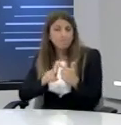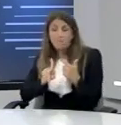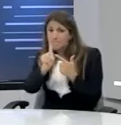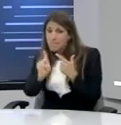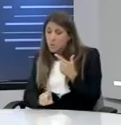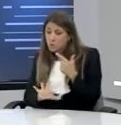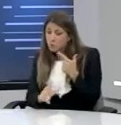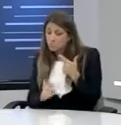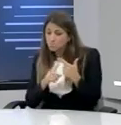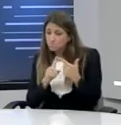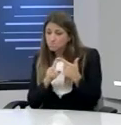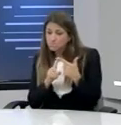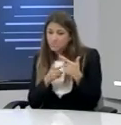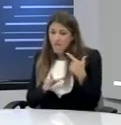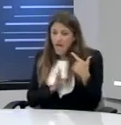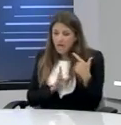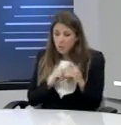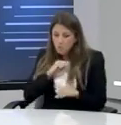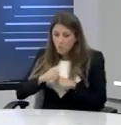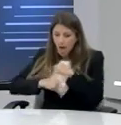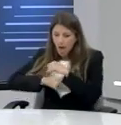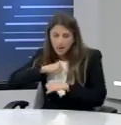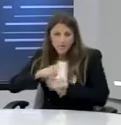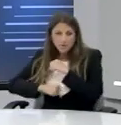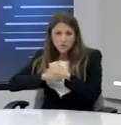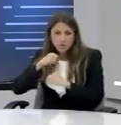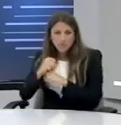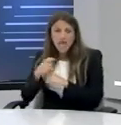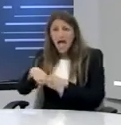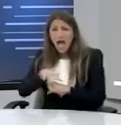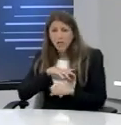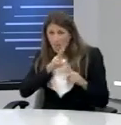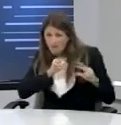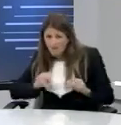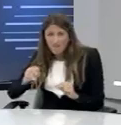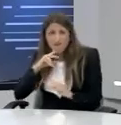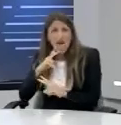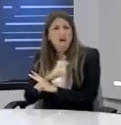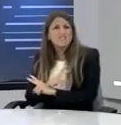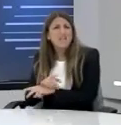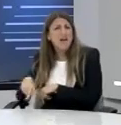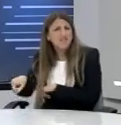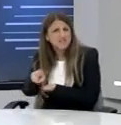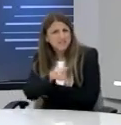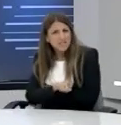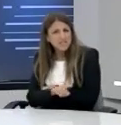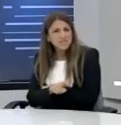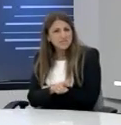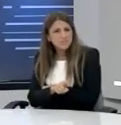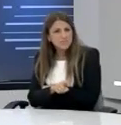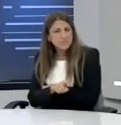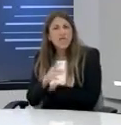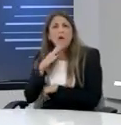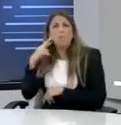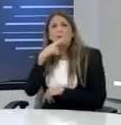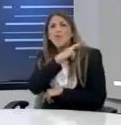Μήπως αυτοί οι οποίοι παλεύανε γι' αυτό ήταν οι ομοειδεάτες σας στην Αυστρία που ρίξανε το σοσιαλδημοκράτη